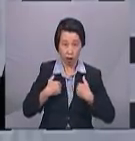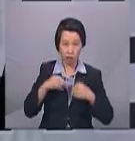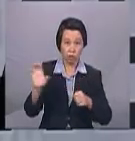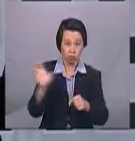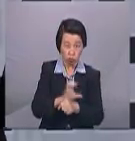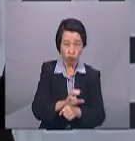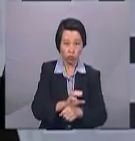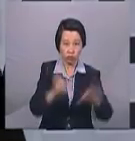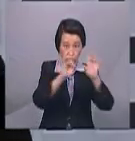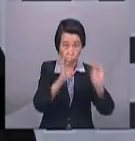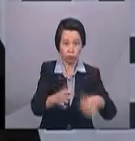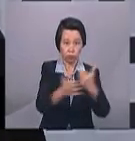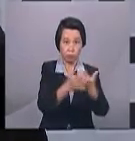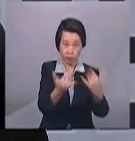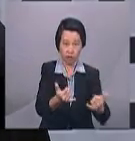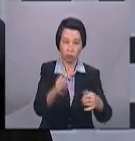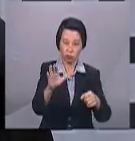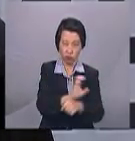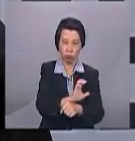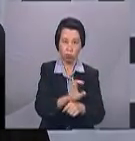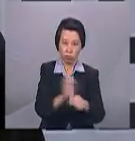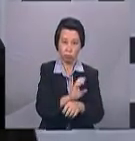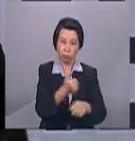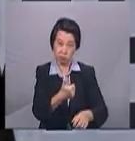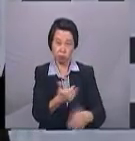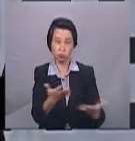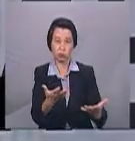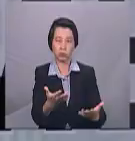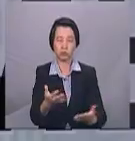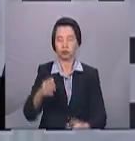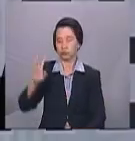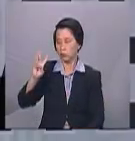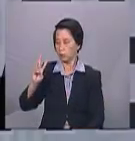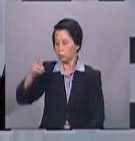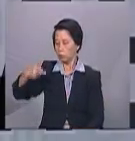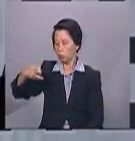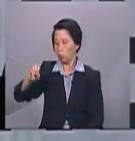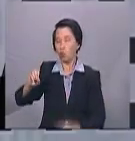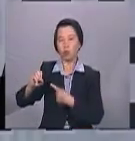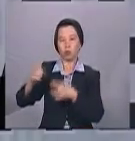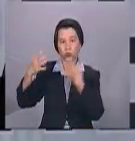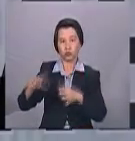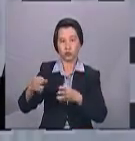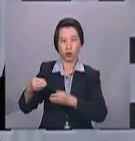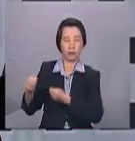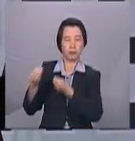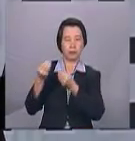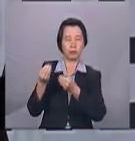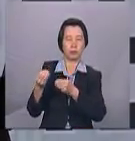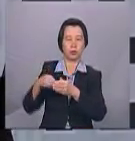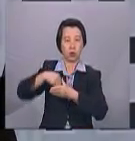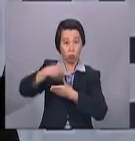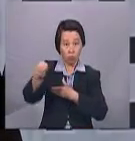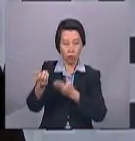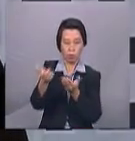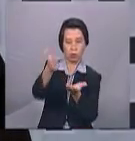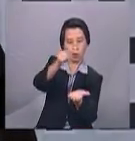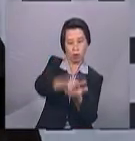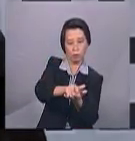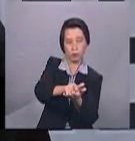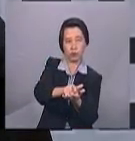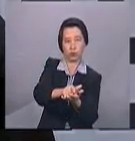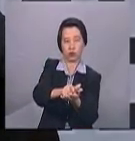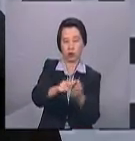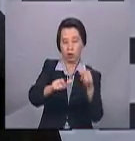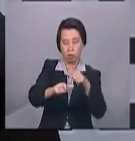kita setakat ini? Pertubuhan Kesihatan Sedunia telah mengeluarkan satu laporan dan laporan ini adalah